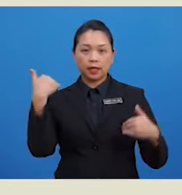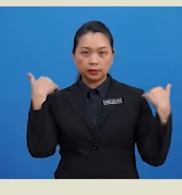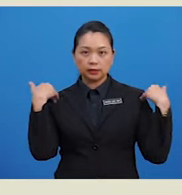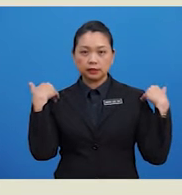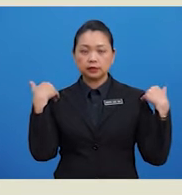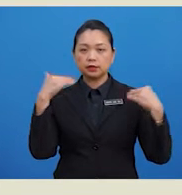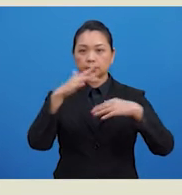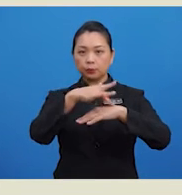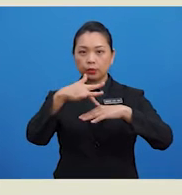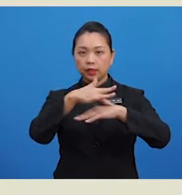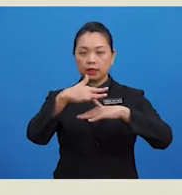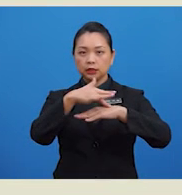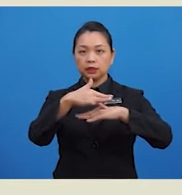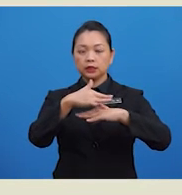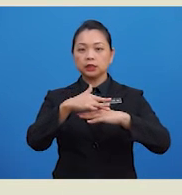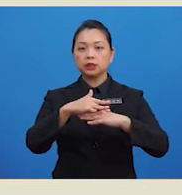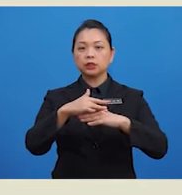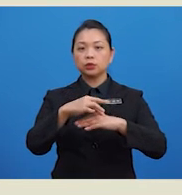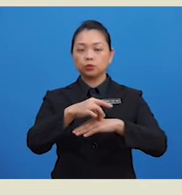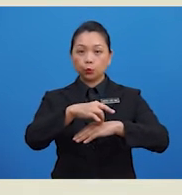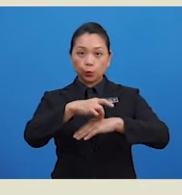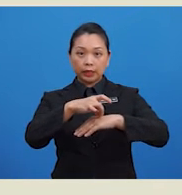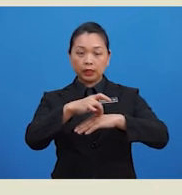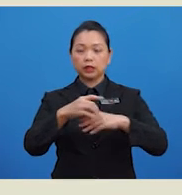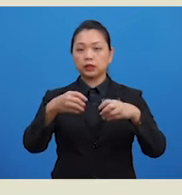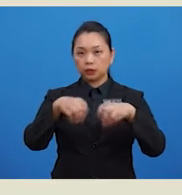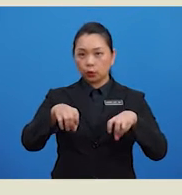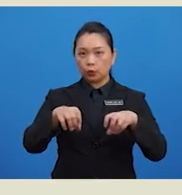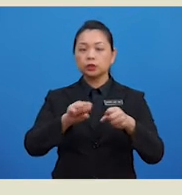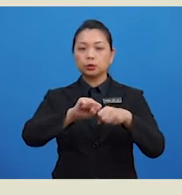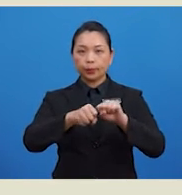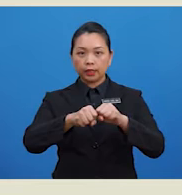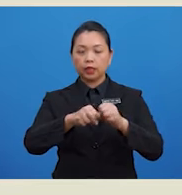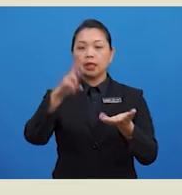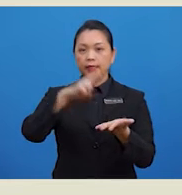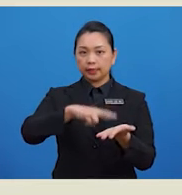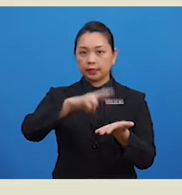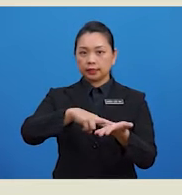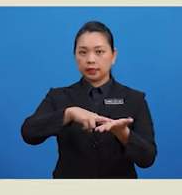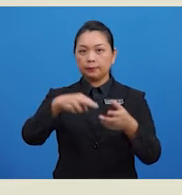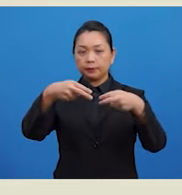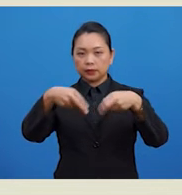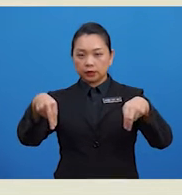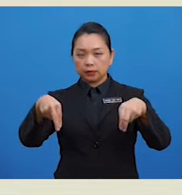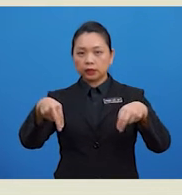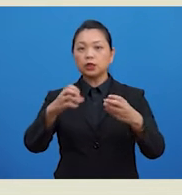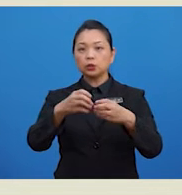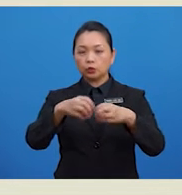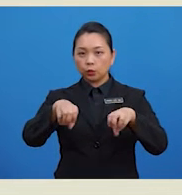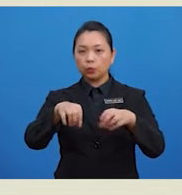berada di sekitar permukaan kulit telur tetasan supaya kadar penetasan telur tersebut